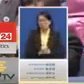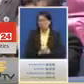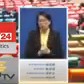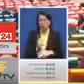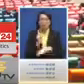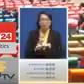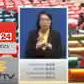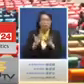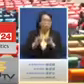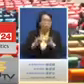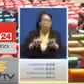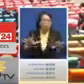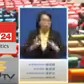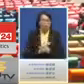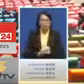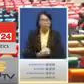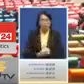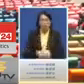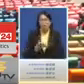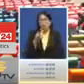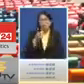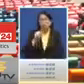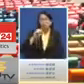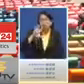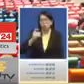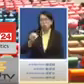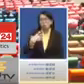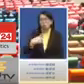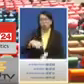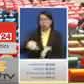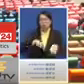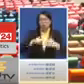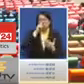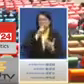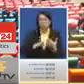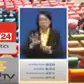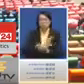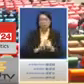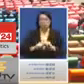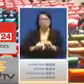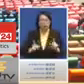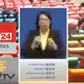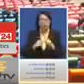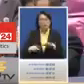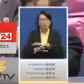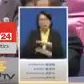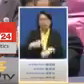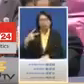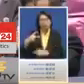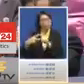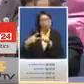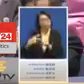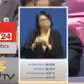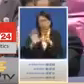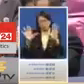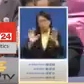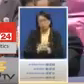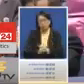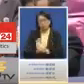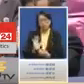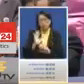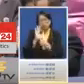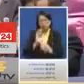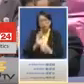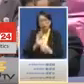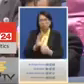ณุบอกว่าคสช.ไม่ได้บริหารราชการแผ่นดินแต่สองหลักฐานนี่ชัดนี่คือตัวอย่างที่ท่าน